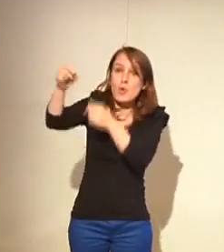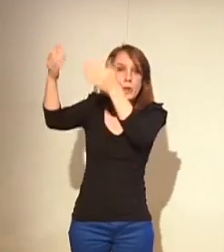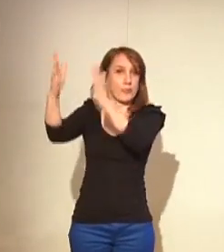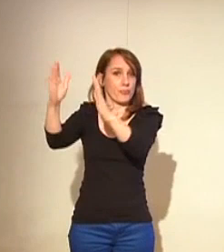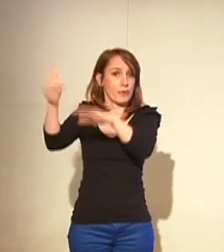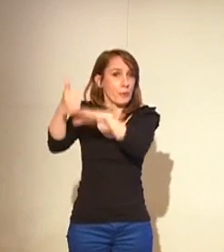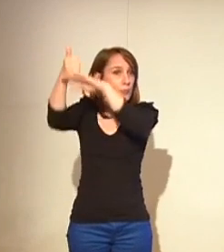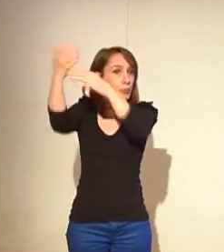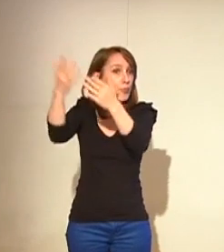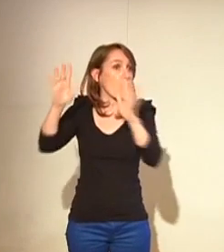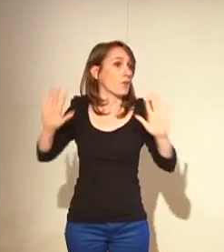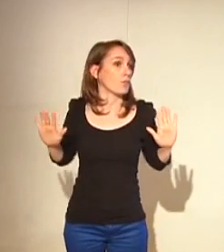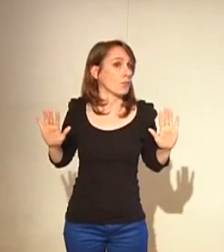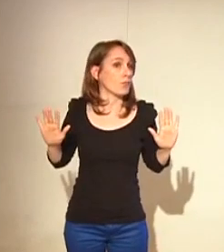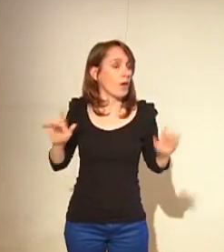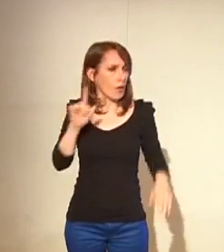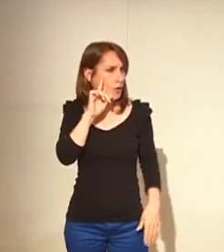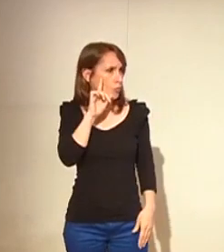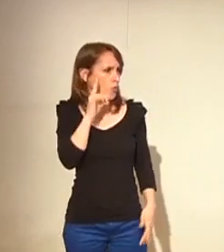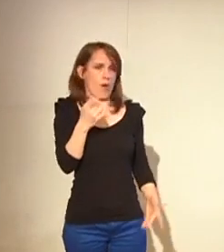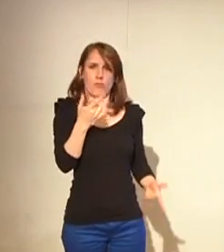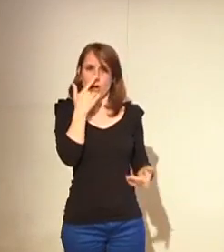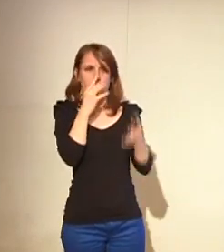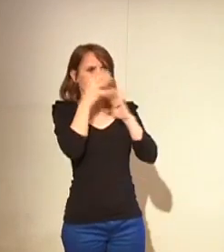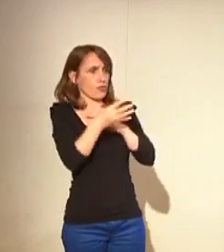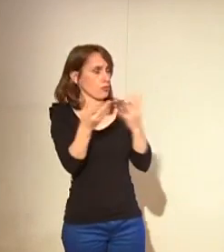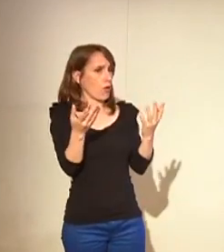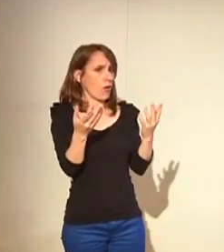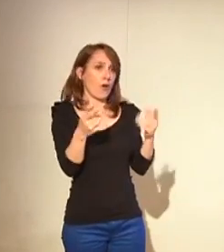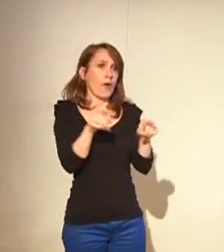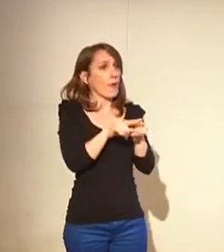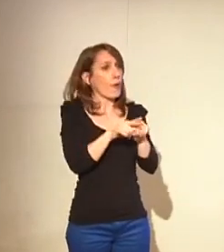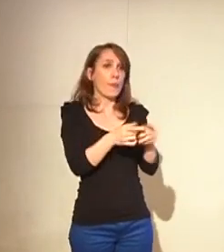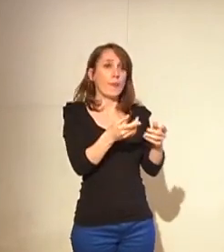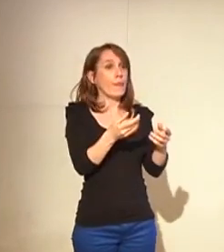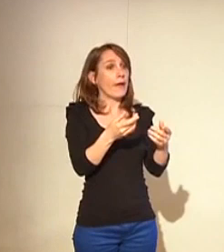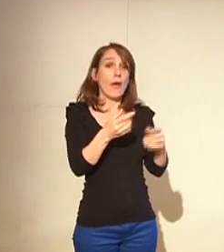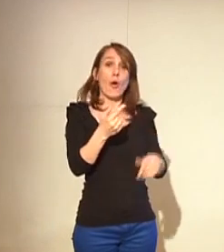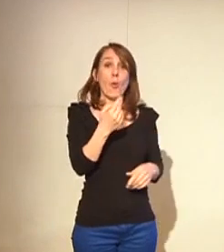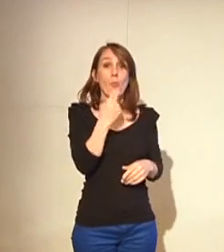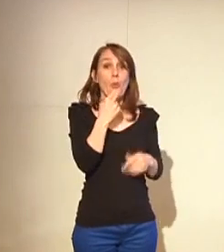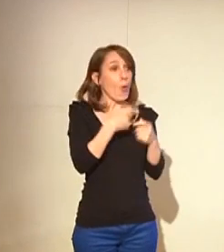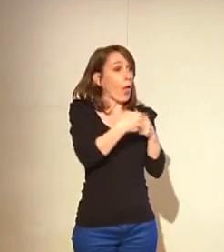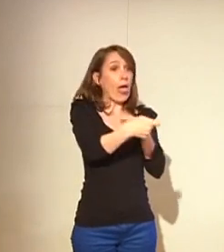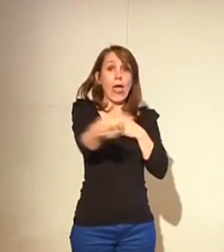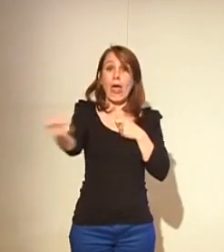l'instance de la SP parce que là j'ai l'impression que c'est la distribution des sucres d'orge mais c'est pas tout à fait comme ça que les choses fonctionne en réalité dans